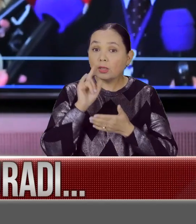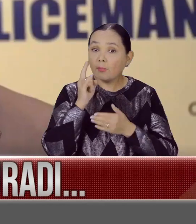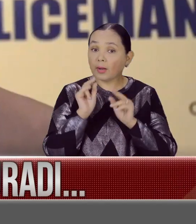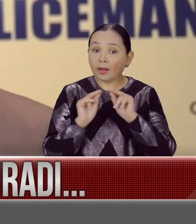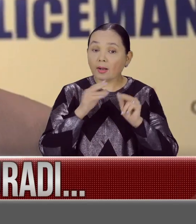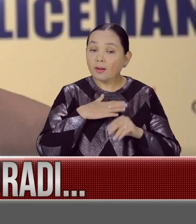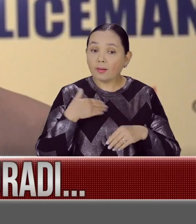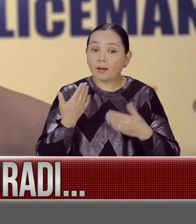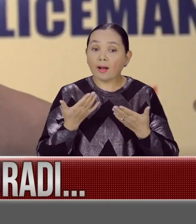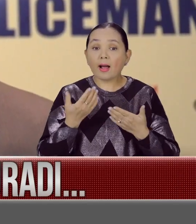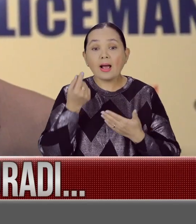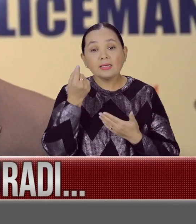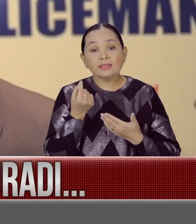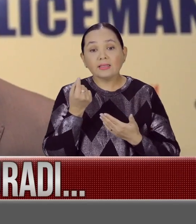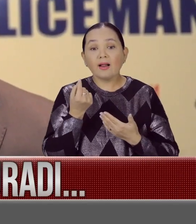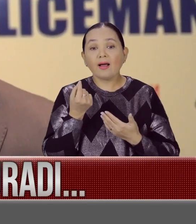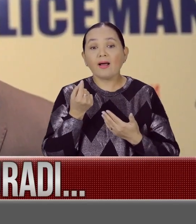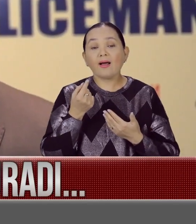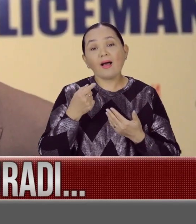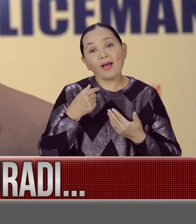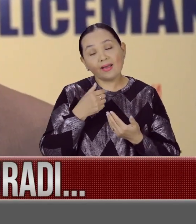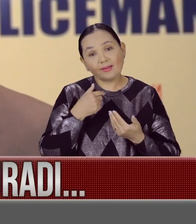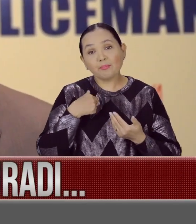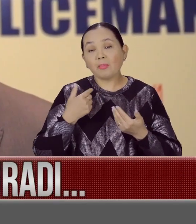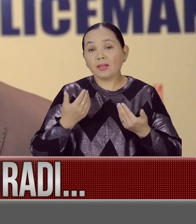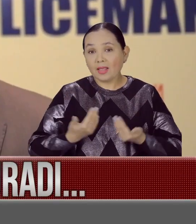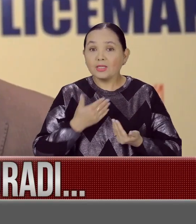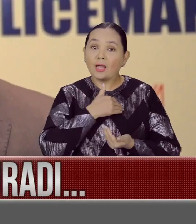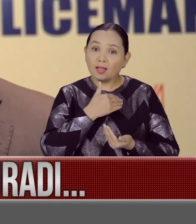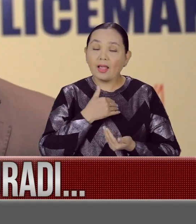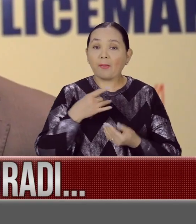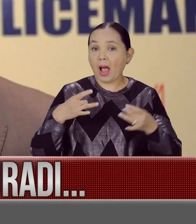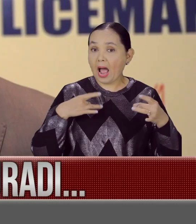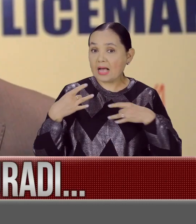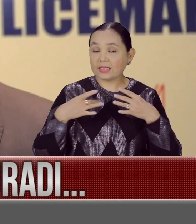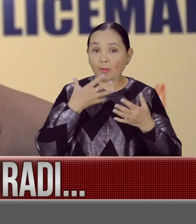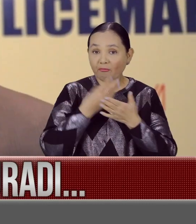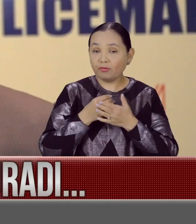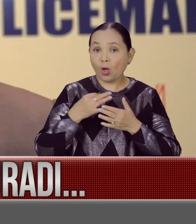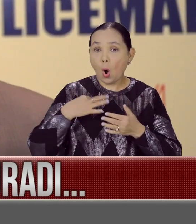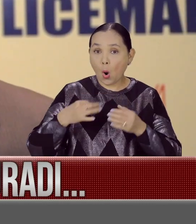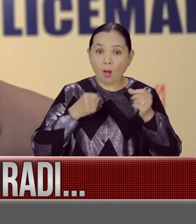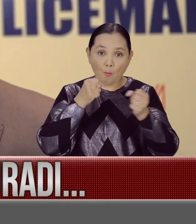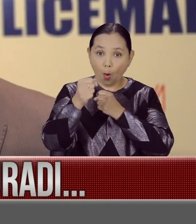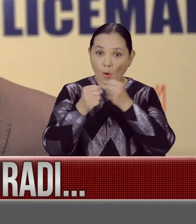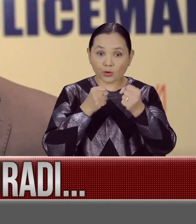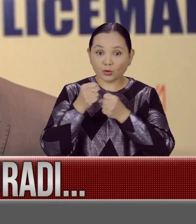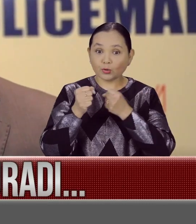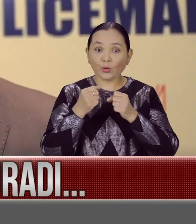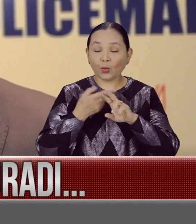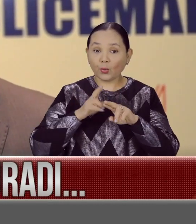esa sal odam yashagim ham kelyapti, asabam kerak. O'g'lim boks tushib